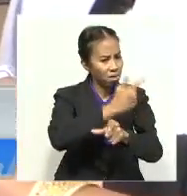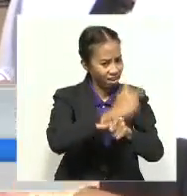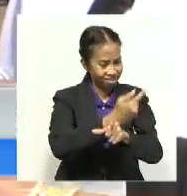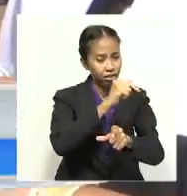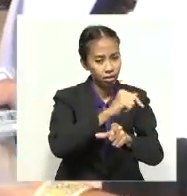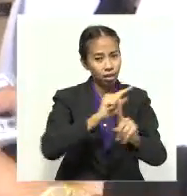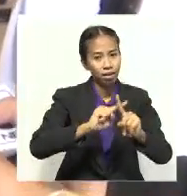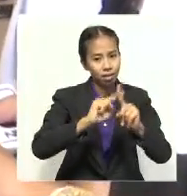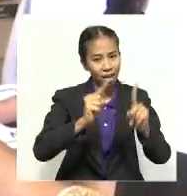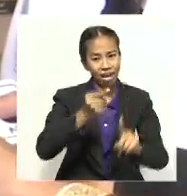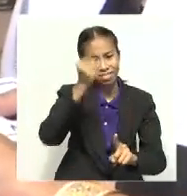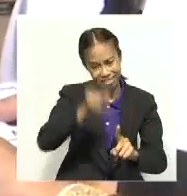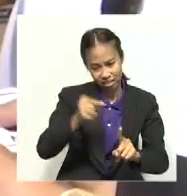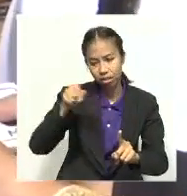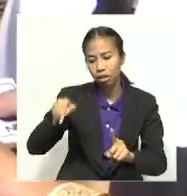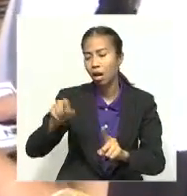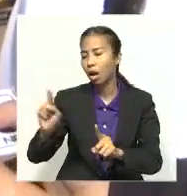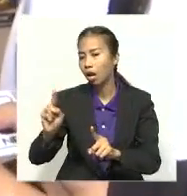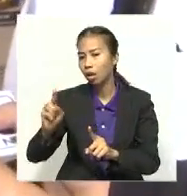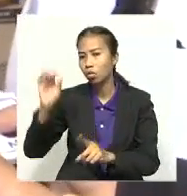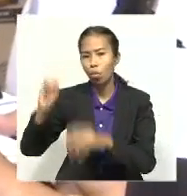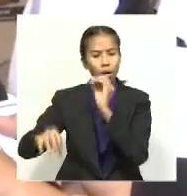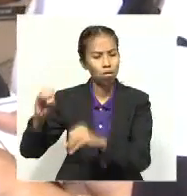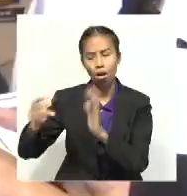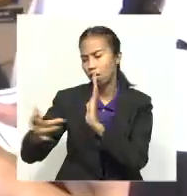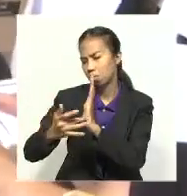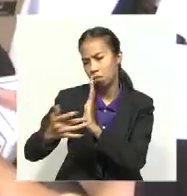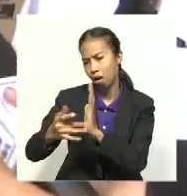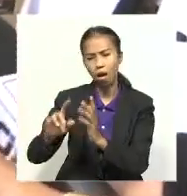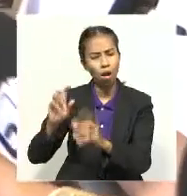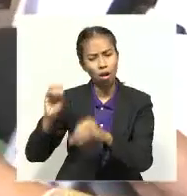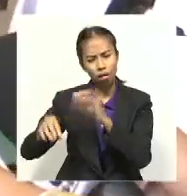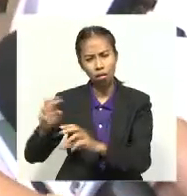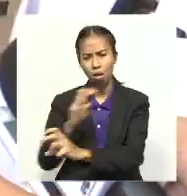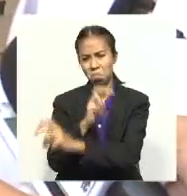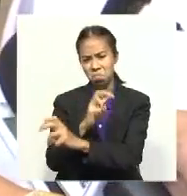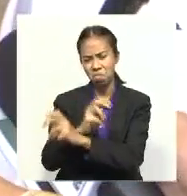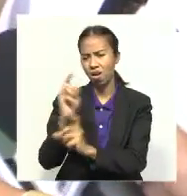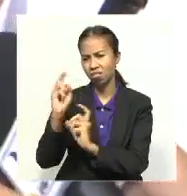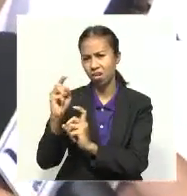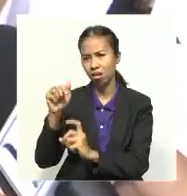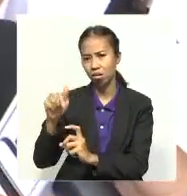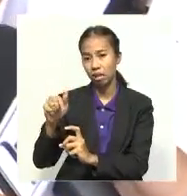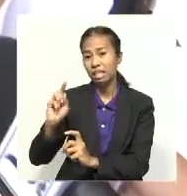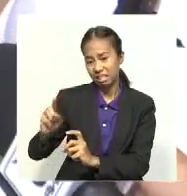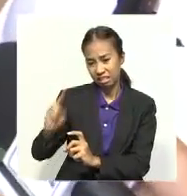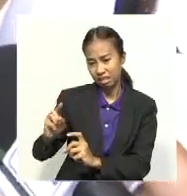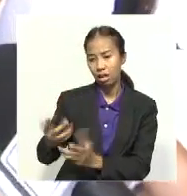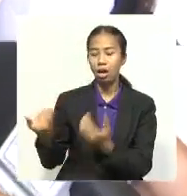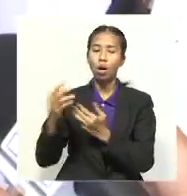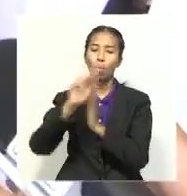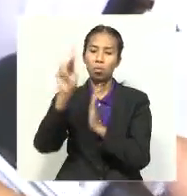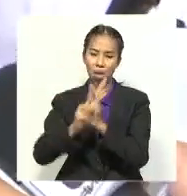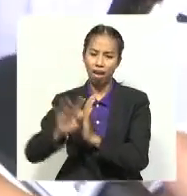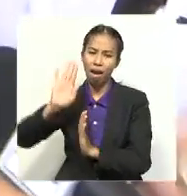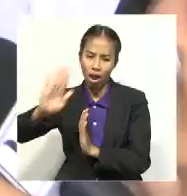ากฏว่าทำการนำขยะอิเล็กทรอนิกส์และขยะอันตรายที่ไม่สามารถนำเข้าในราชอาณาจักรได้ม